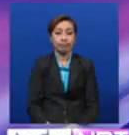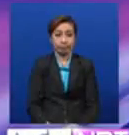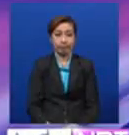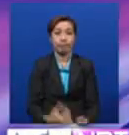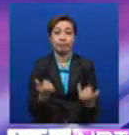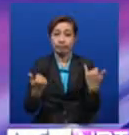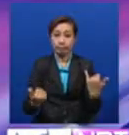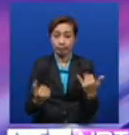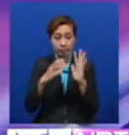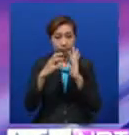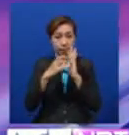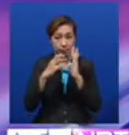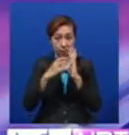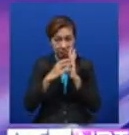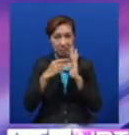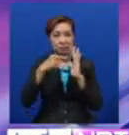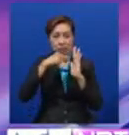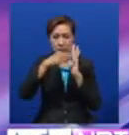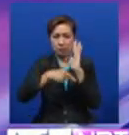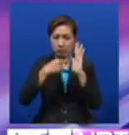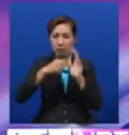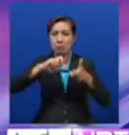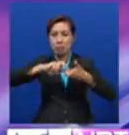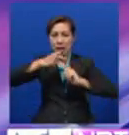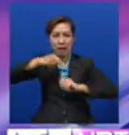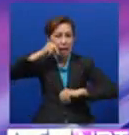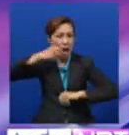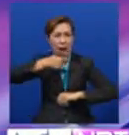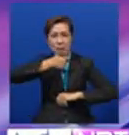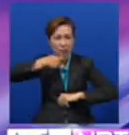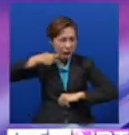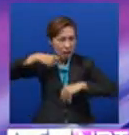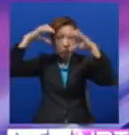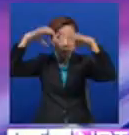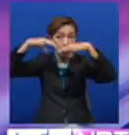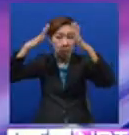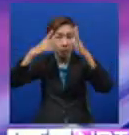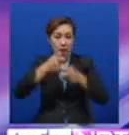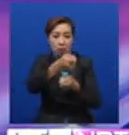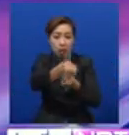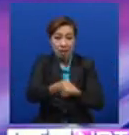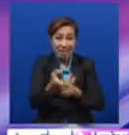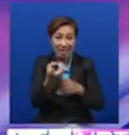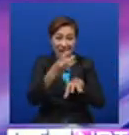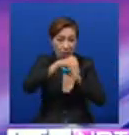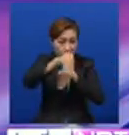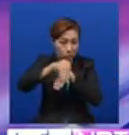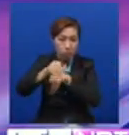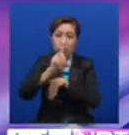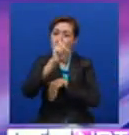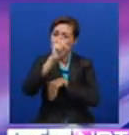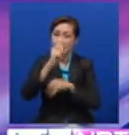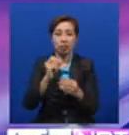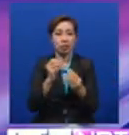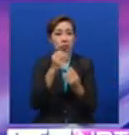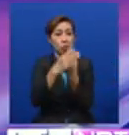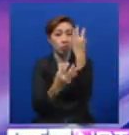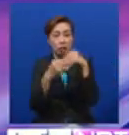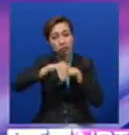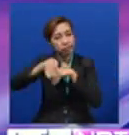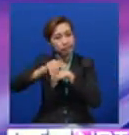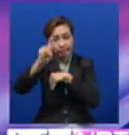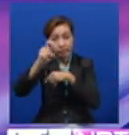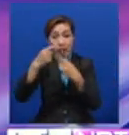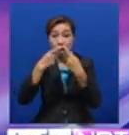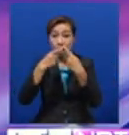หลายพื้นที่ในภาคกลางกำลังประสบกับปัญหาภัยแล้งเกษตรกรไม่สามารถทำนาหรือทำการเกษตรได้แต่ที่ชุมชนบ้านสาล